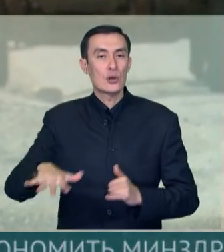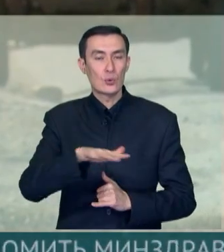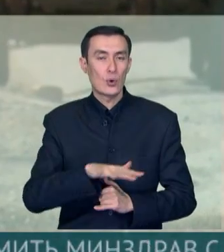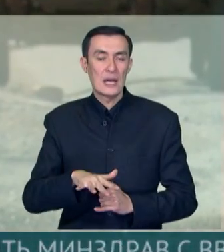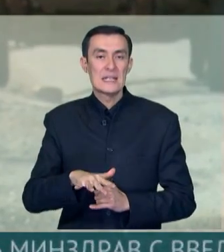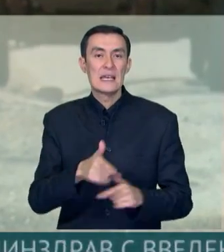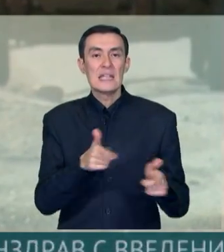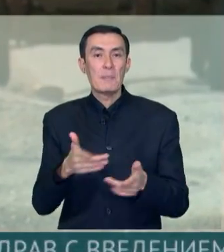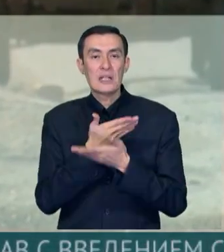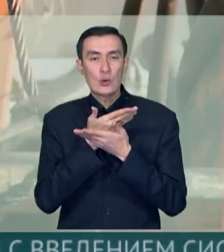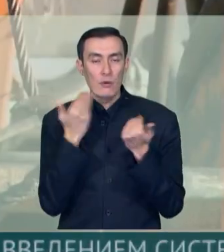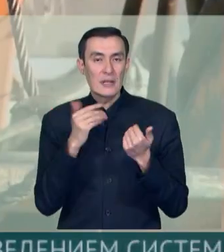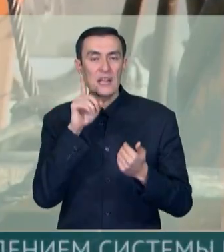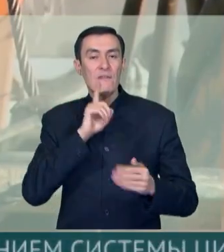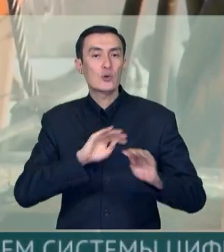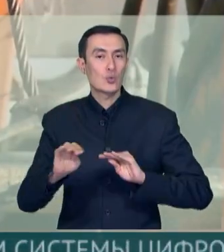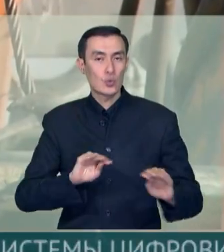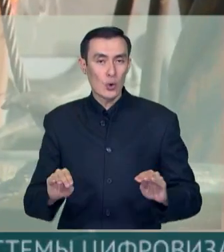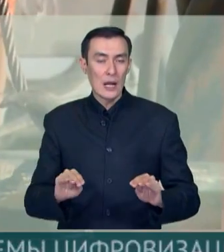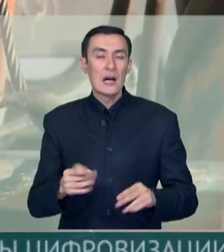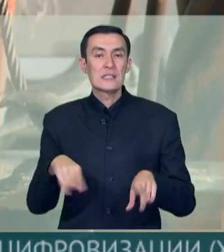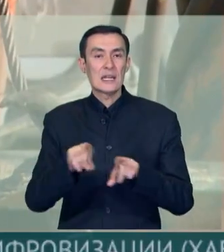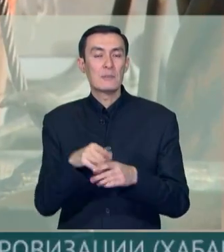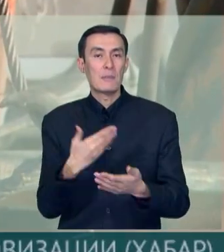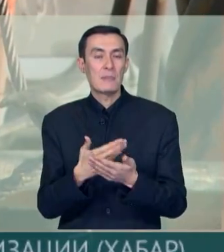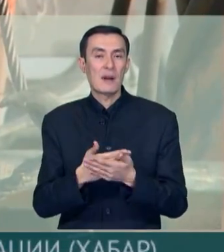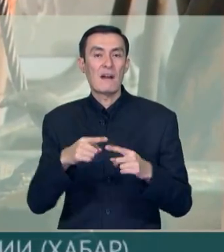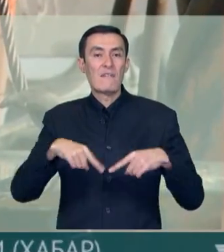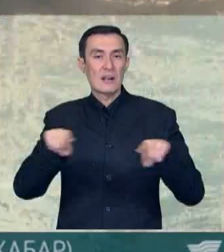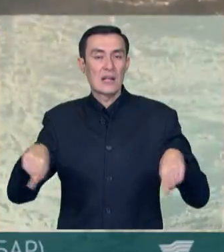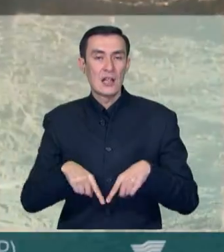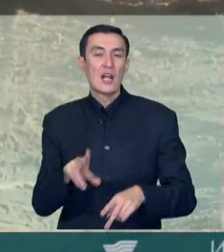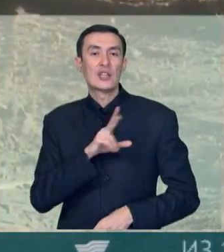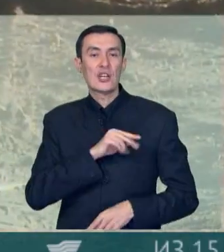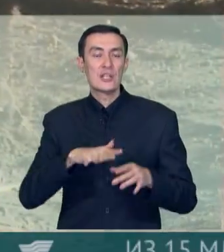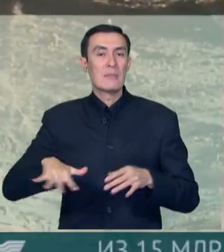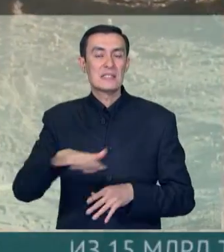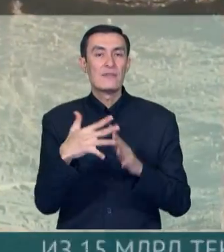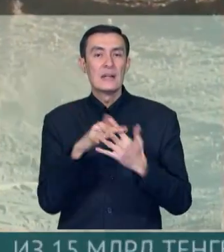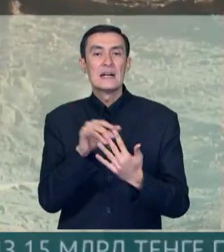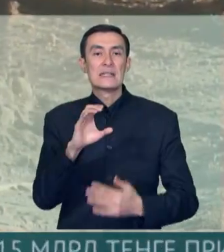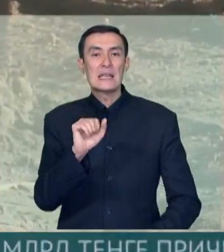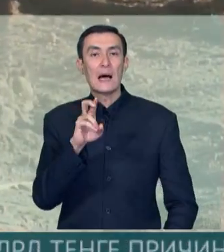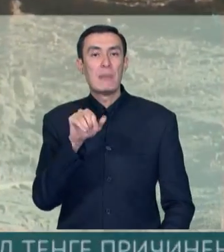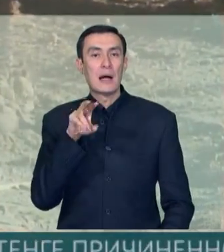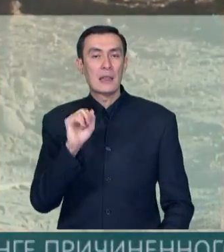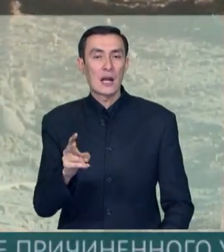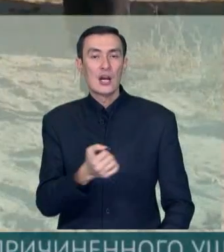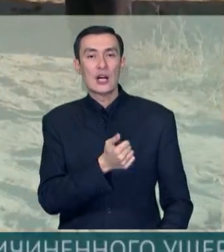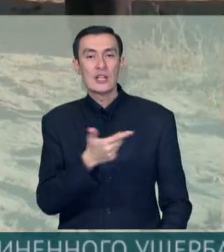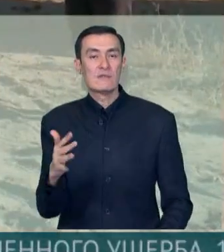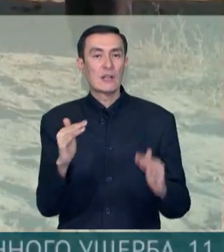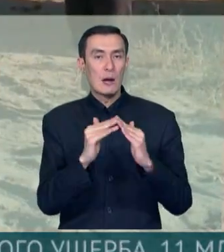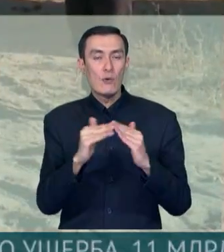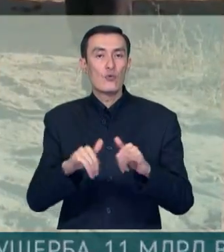с неподготовленной инфраструктурой. Один из таких жилых кварталов – дачный массив Сабалак. За последние годы количество